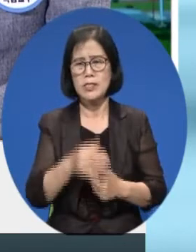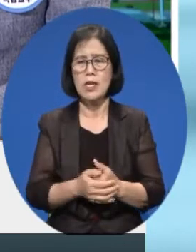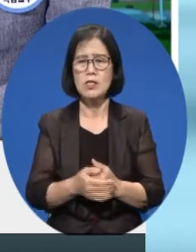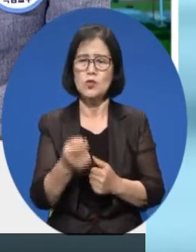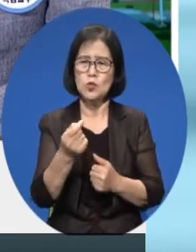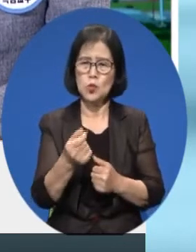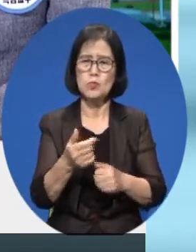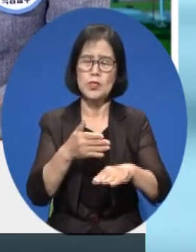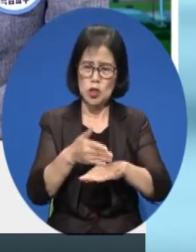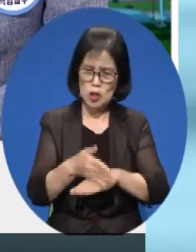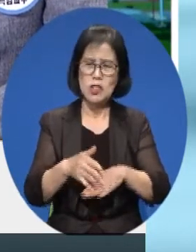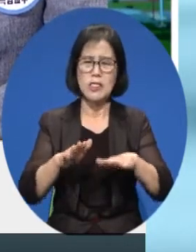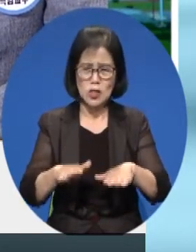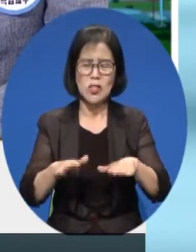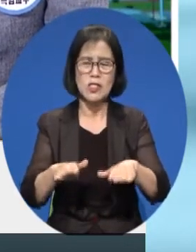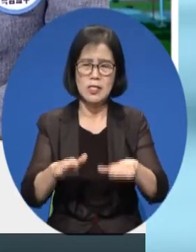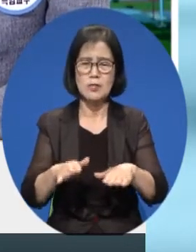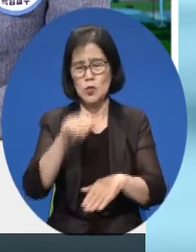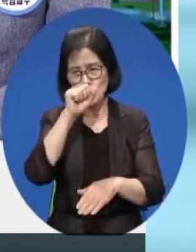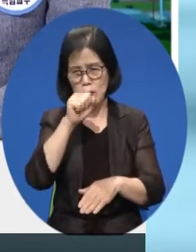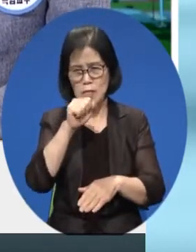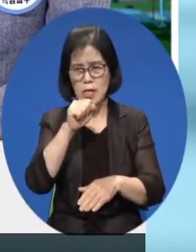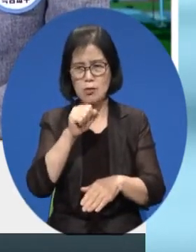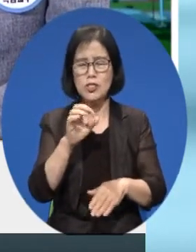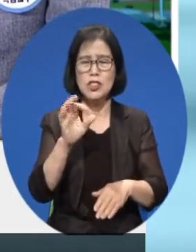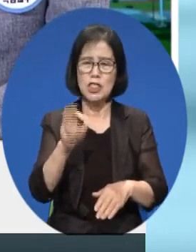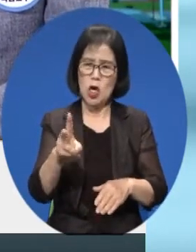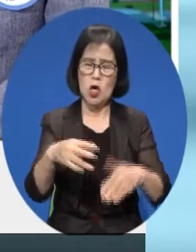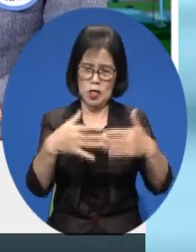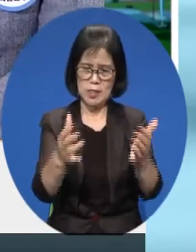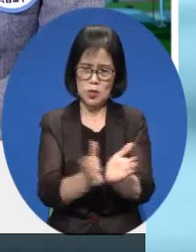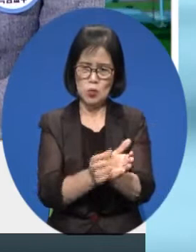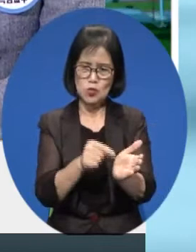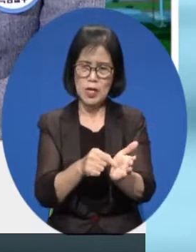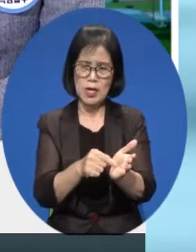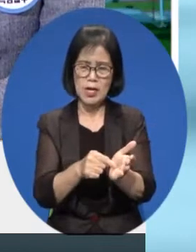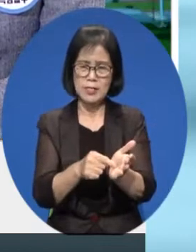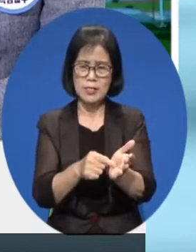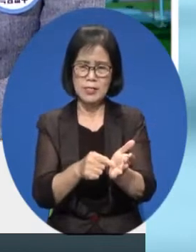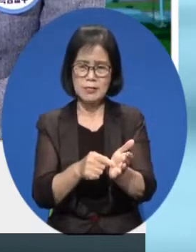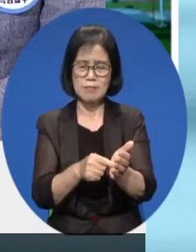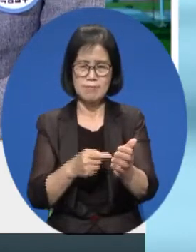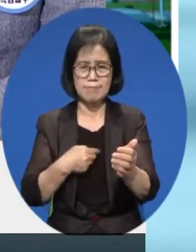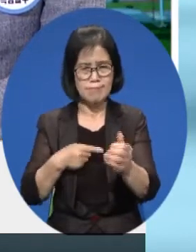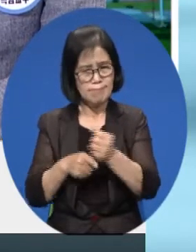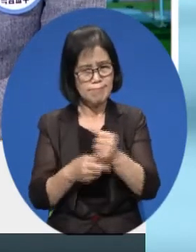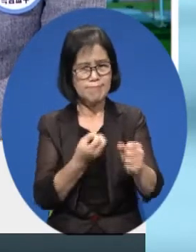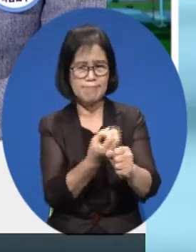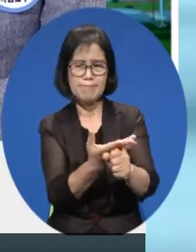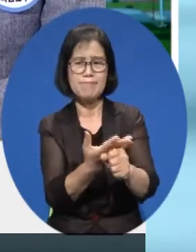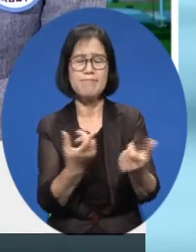조금 좀 천천히 갔으면 좋겠다라고 여당 지도부에다가 좀 암묵적으로 메시지를 던진 것이